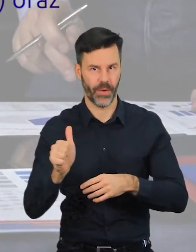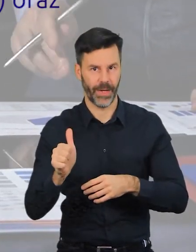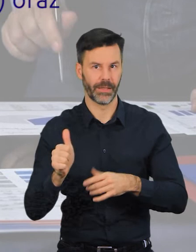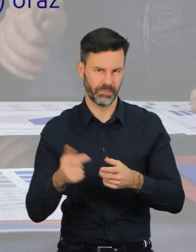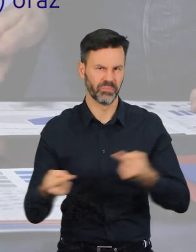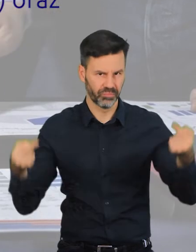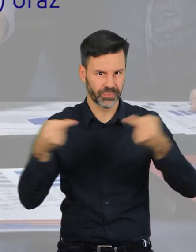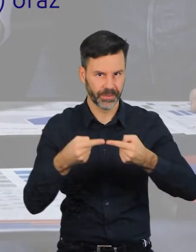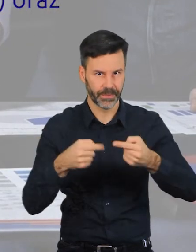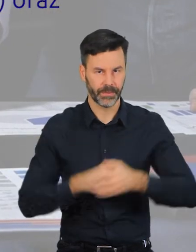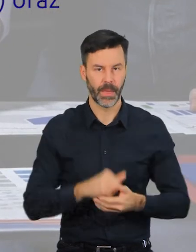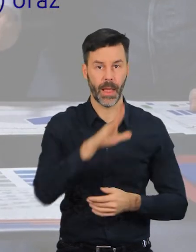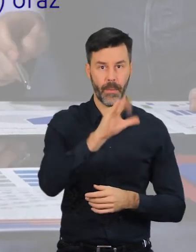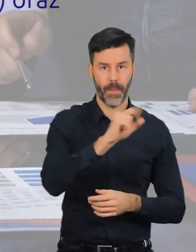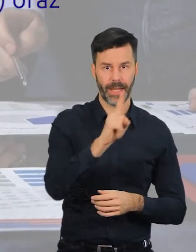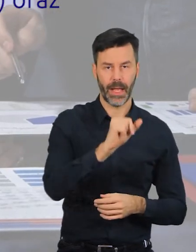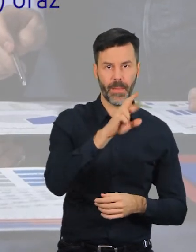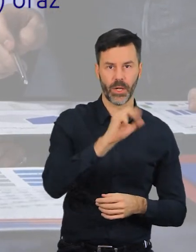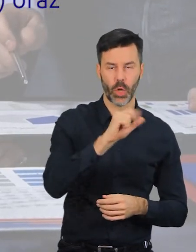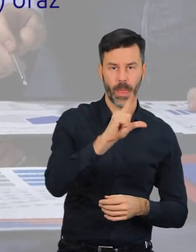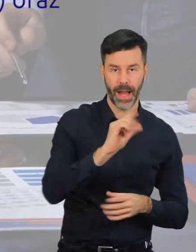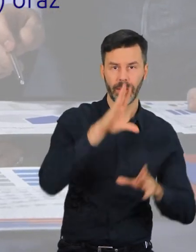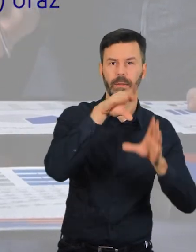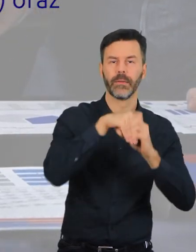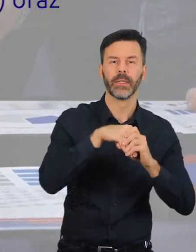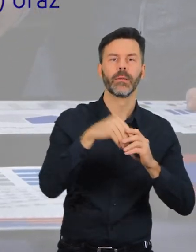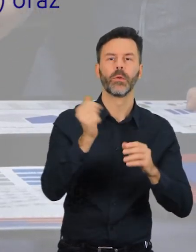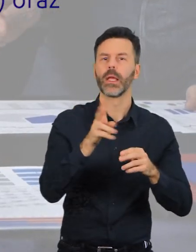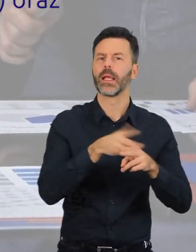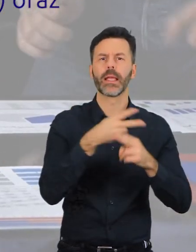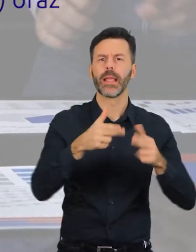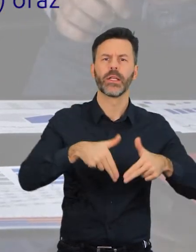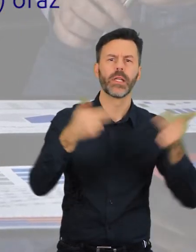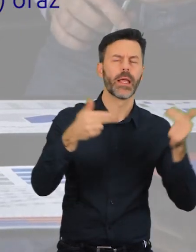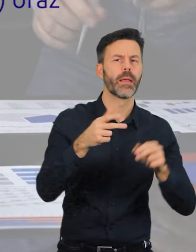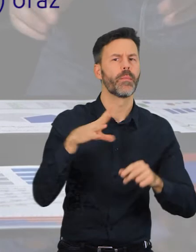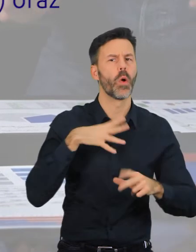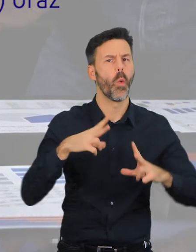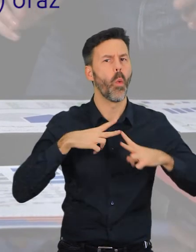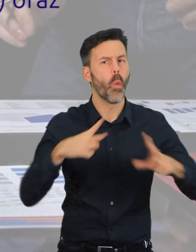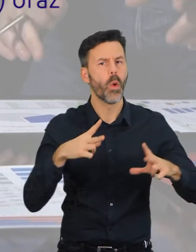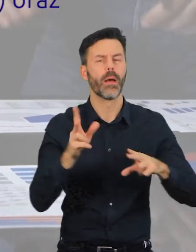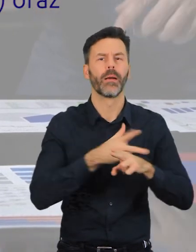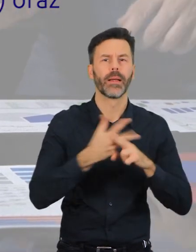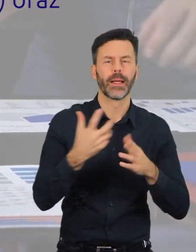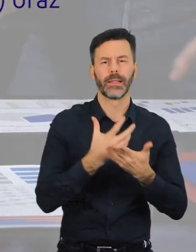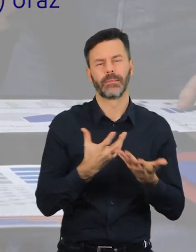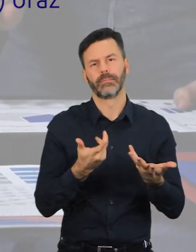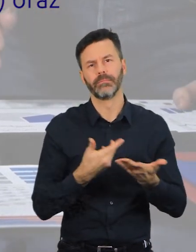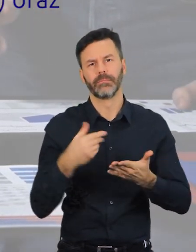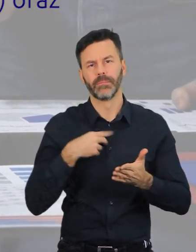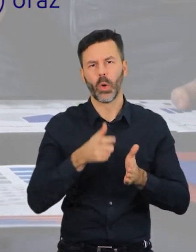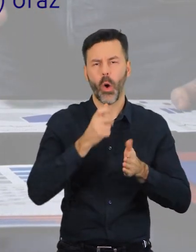module baza personelu należy uwzględnić dni, w których pracownik przebywał na urlopie lub pobierał wynagrodzenie chorobowe, wpisując godziny, w